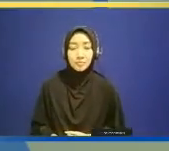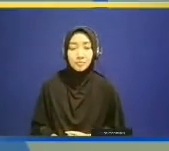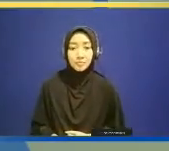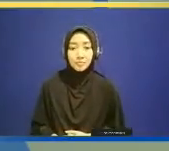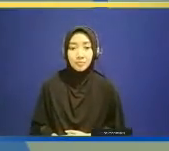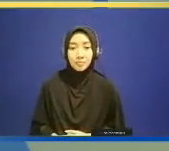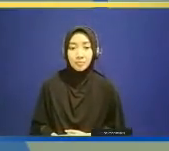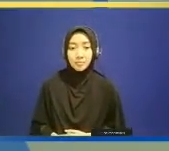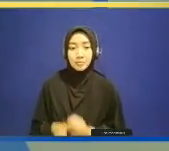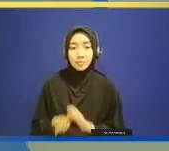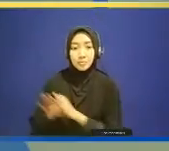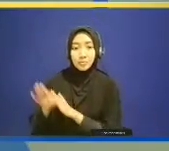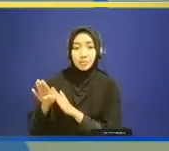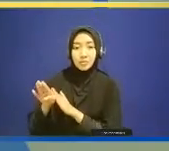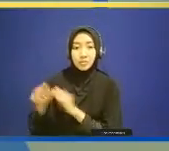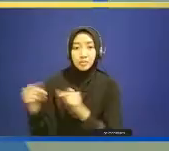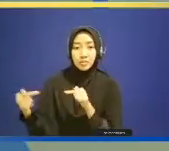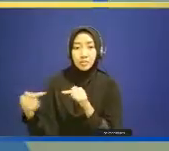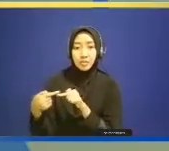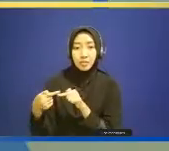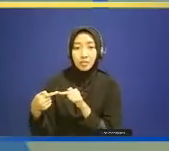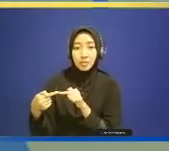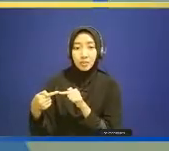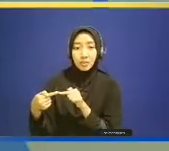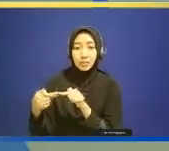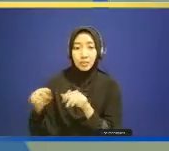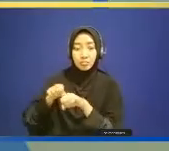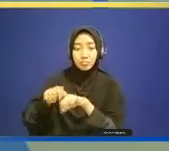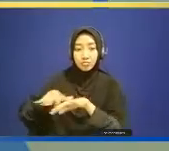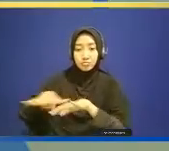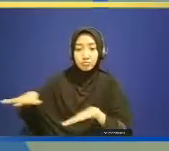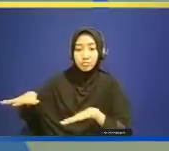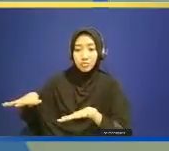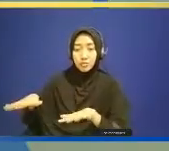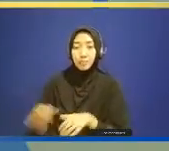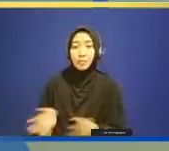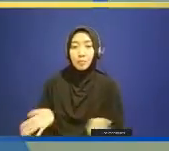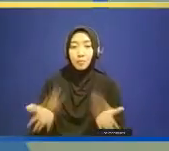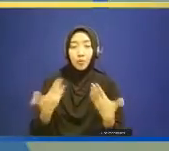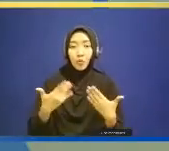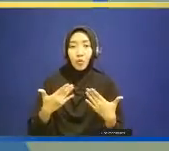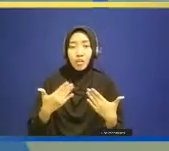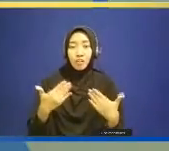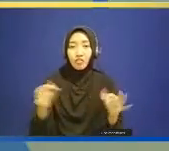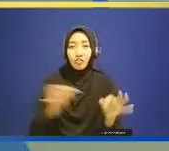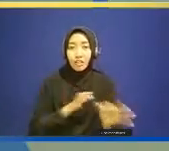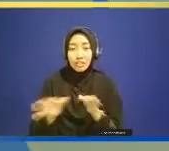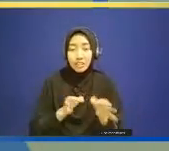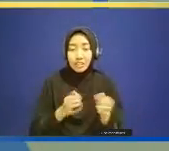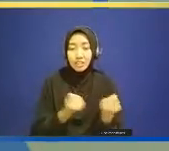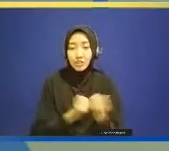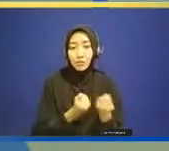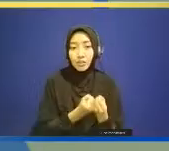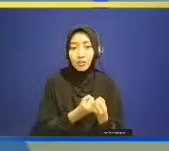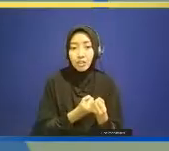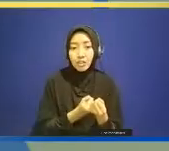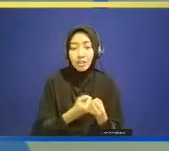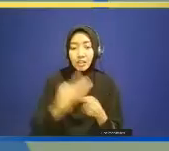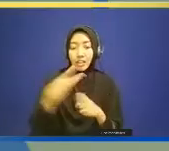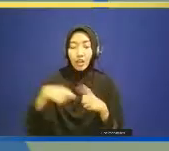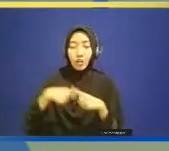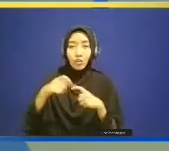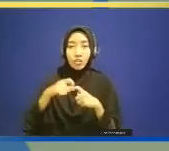harus meningkatkan konektivitas yang semakin merata pembangunan infrastruktur serta dukungan terhadap ekosistem